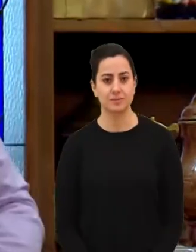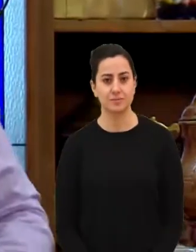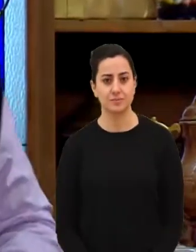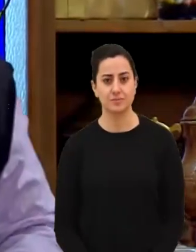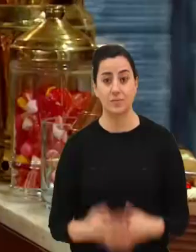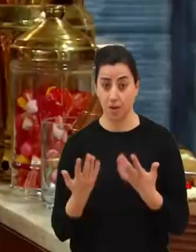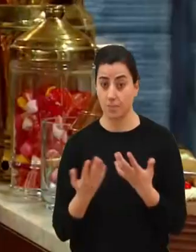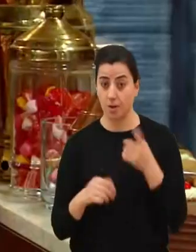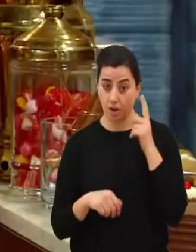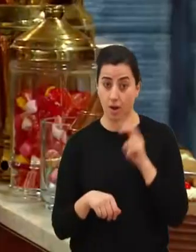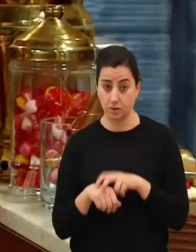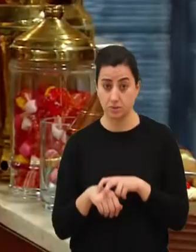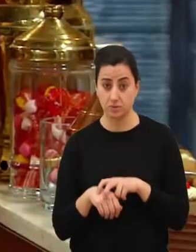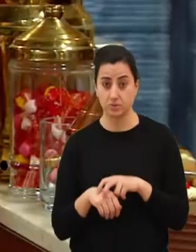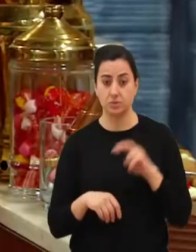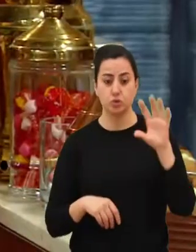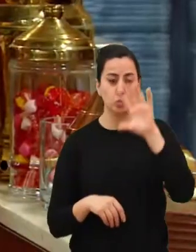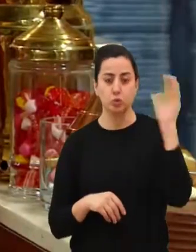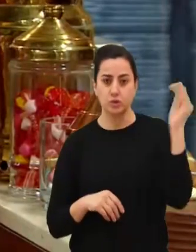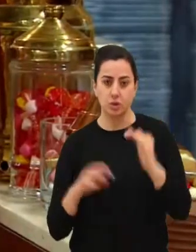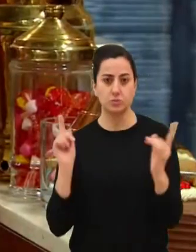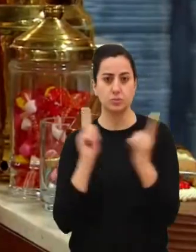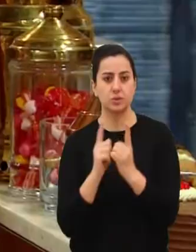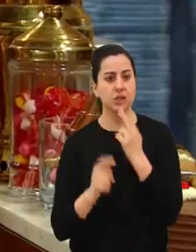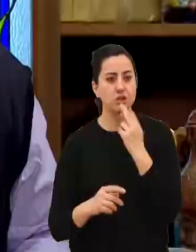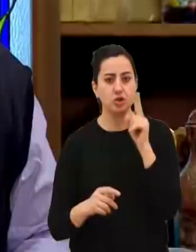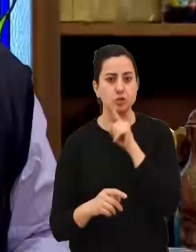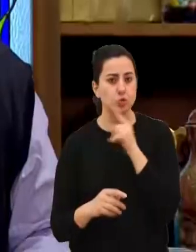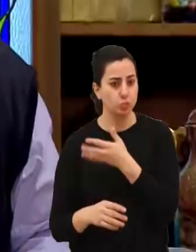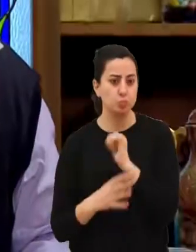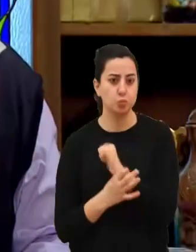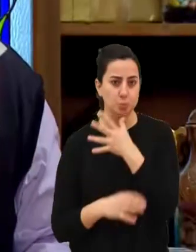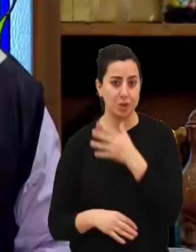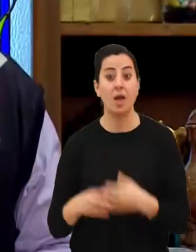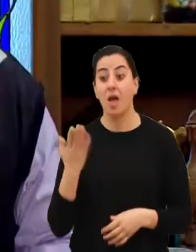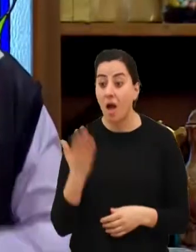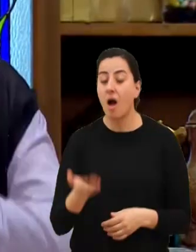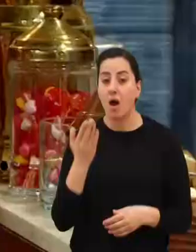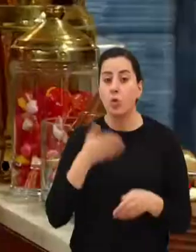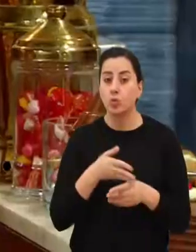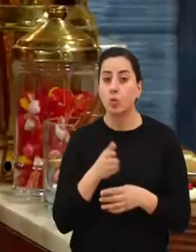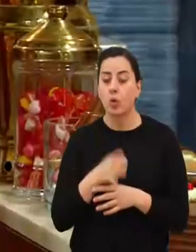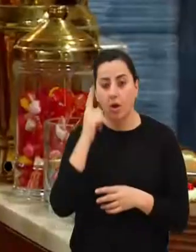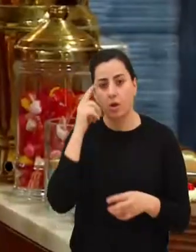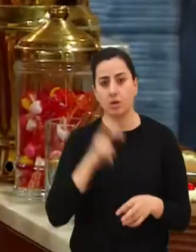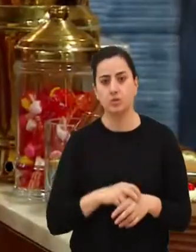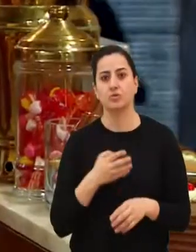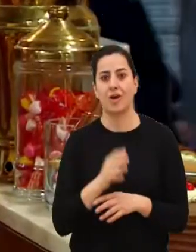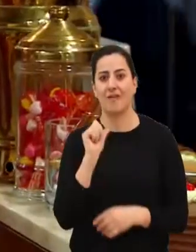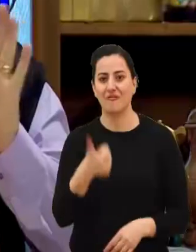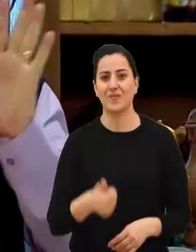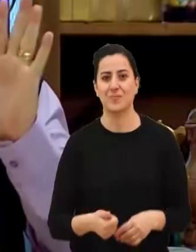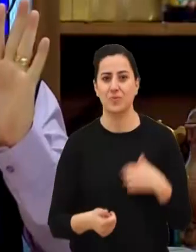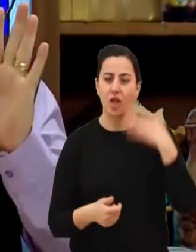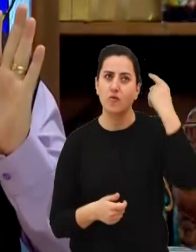Ama hatırlıyorsan mahalleye turist geldiğinde de konuşmuştu Basra abi. Ha, evet doğru. Vallahi aferin kız.